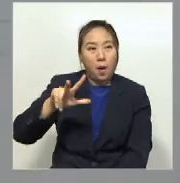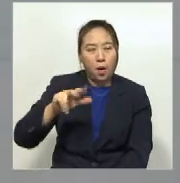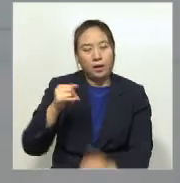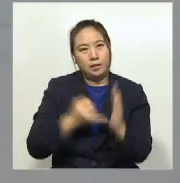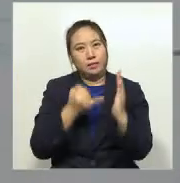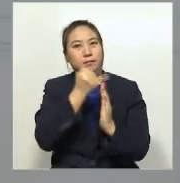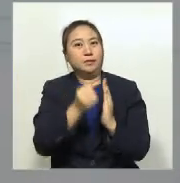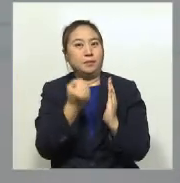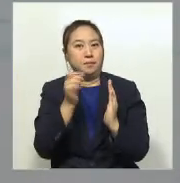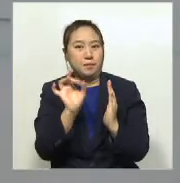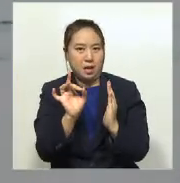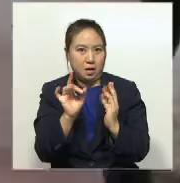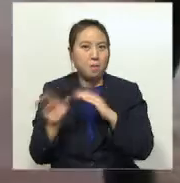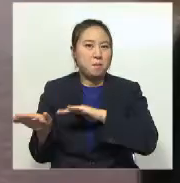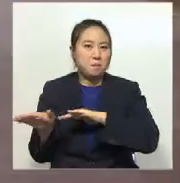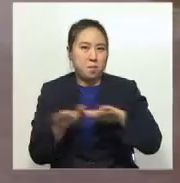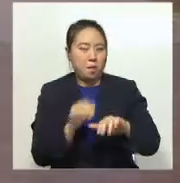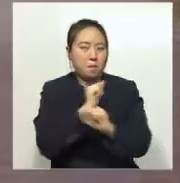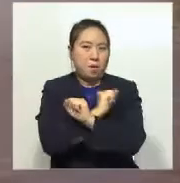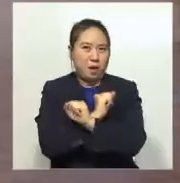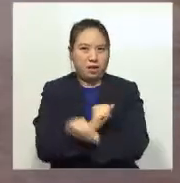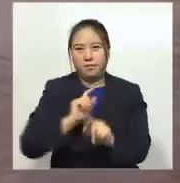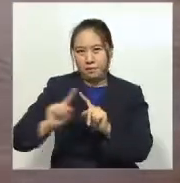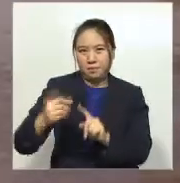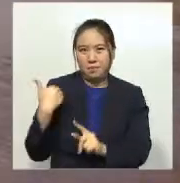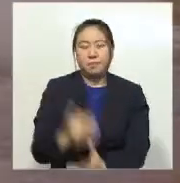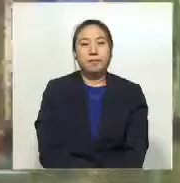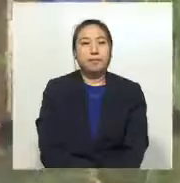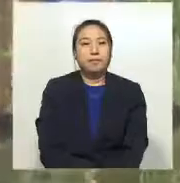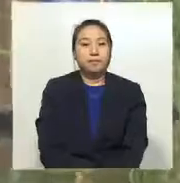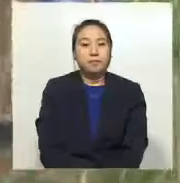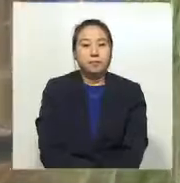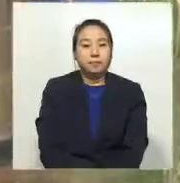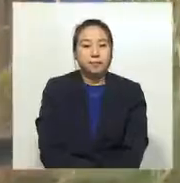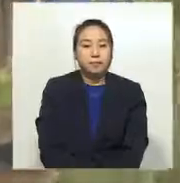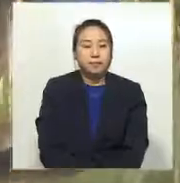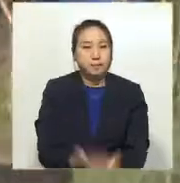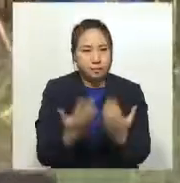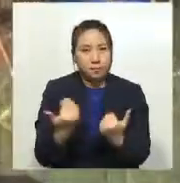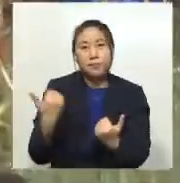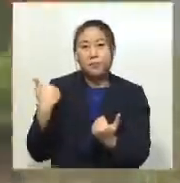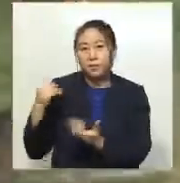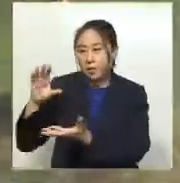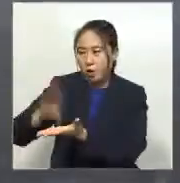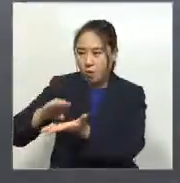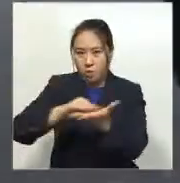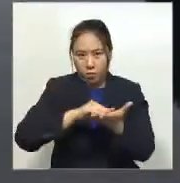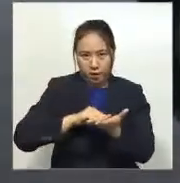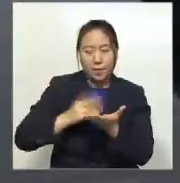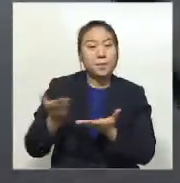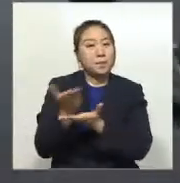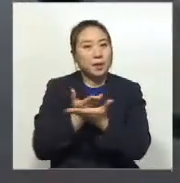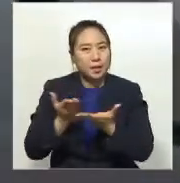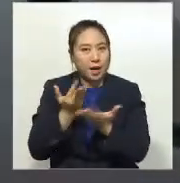18 จทั่วประเทศพร้อมรับมือกับภายพิบัิในทุกรูปแบทันทีตอนนี้มีการประสารข้อมูลกัจากทุกหนวยงานะ